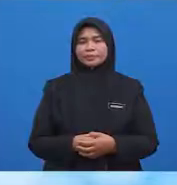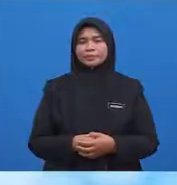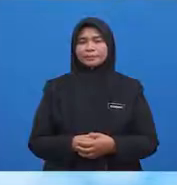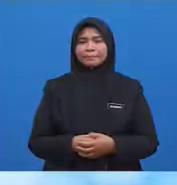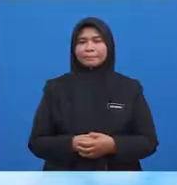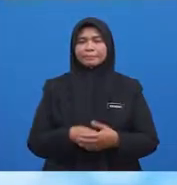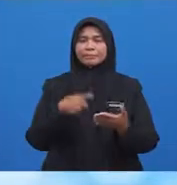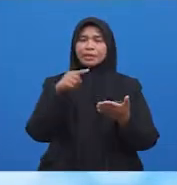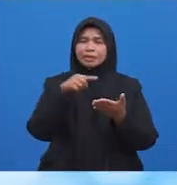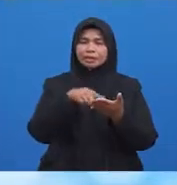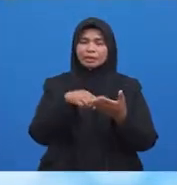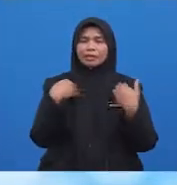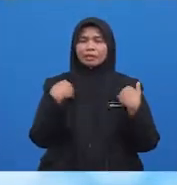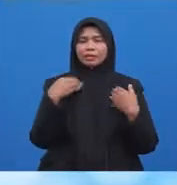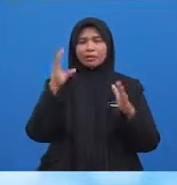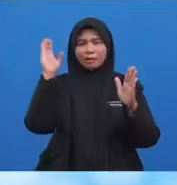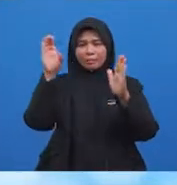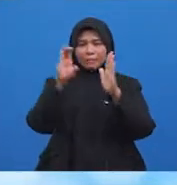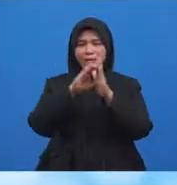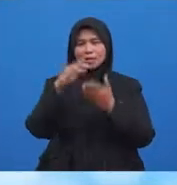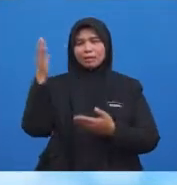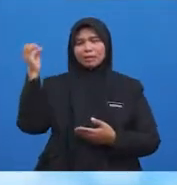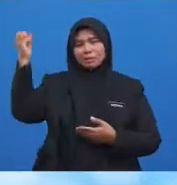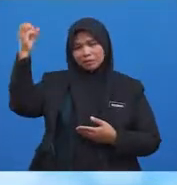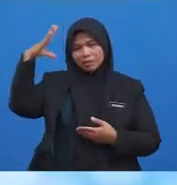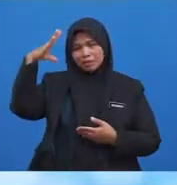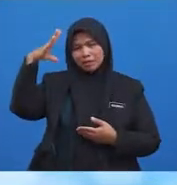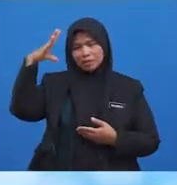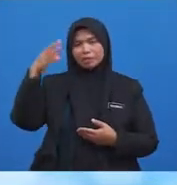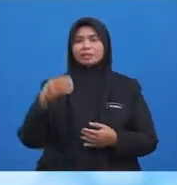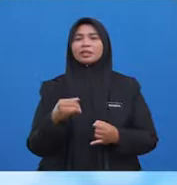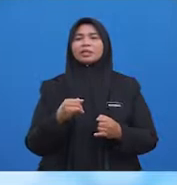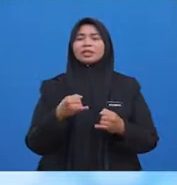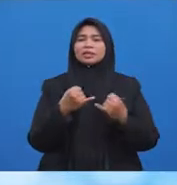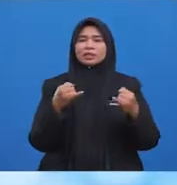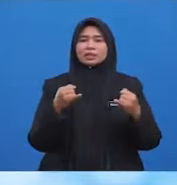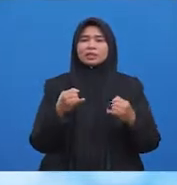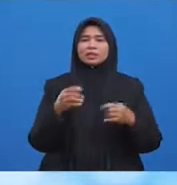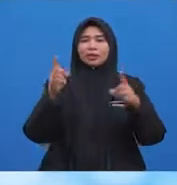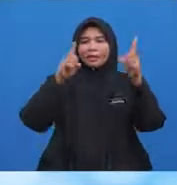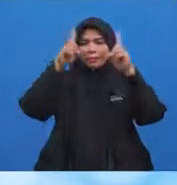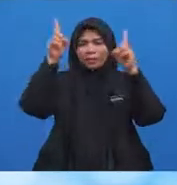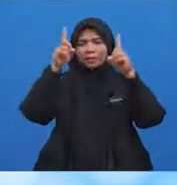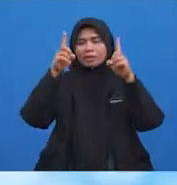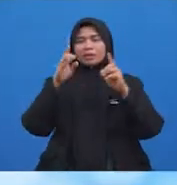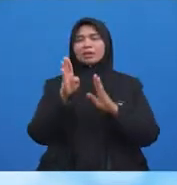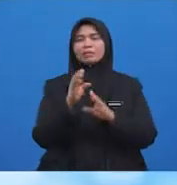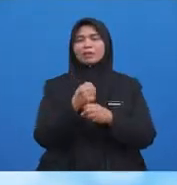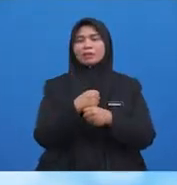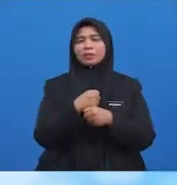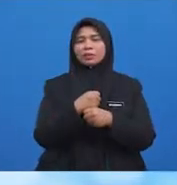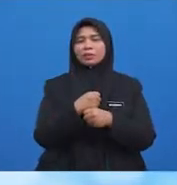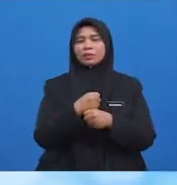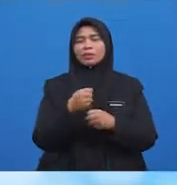inilah matahari-matahari sejenis bintang berbentuk bola guess ya